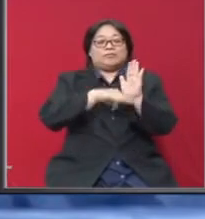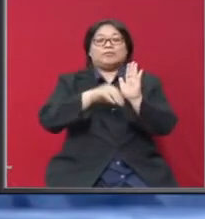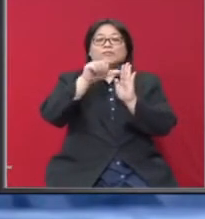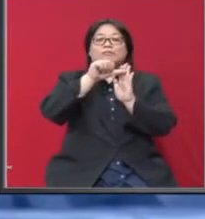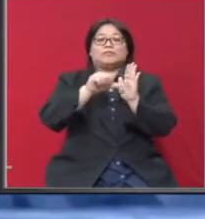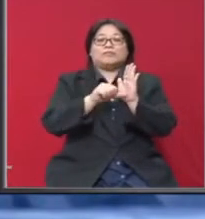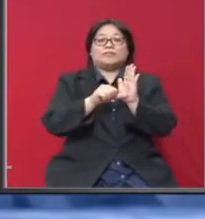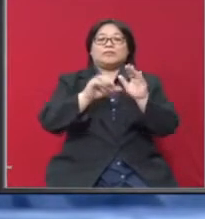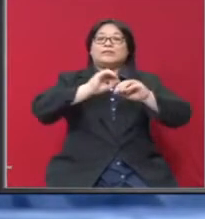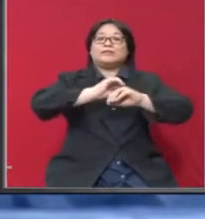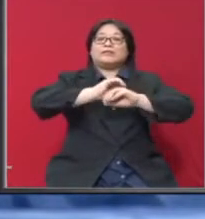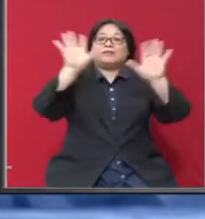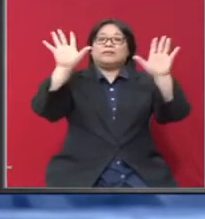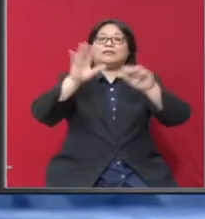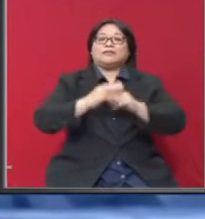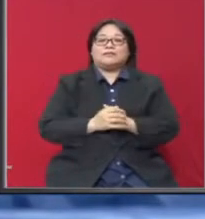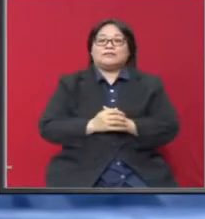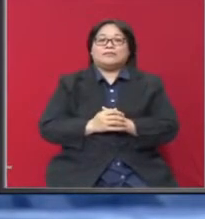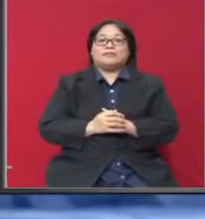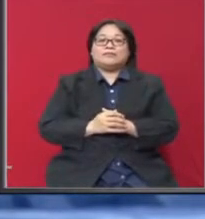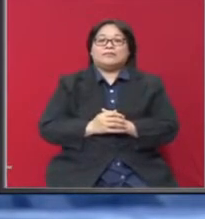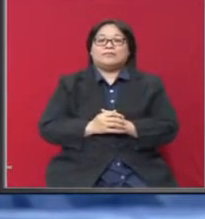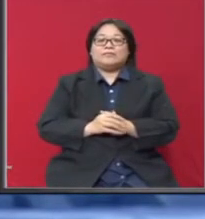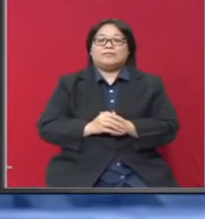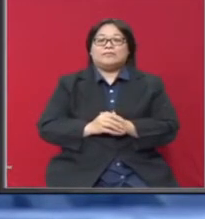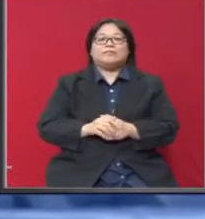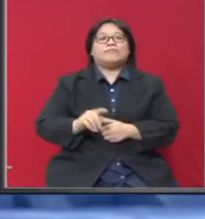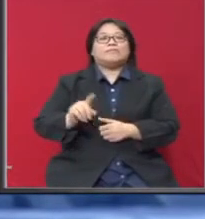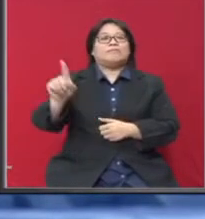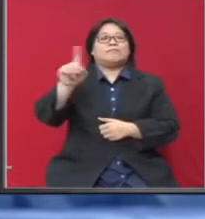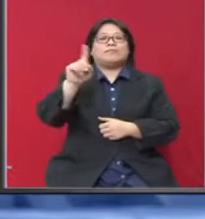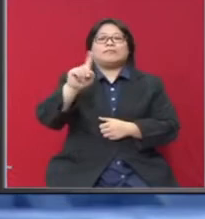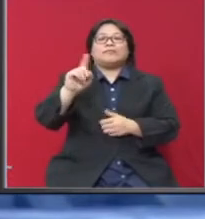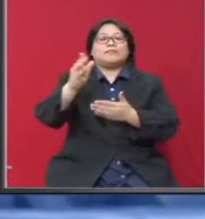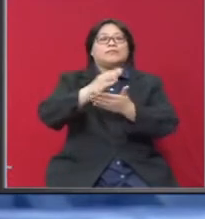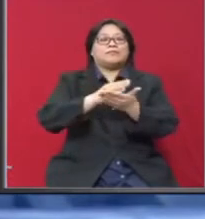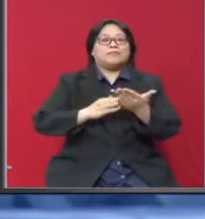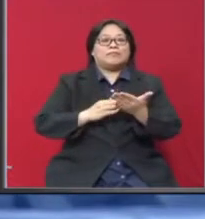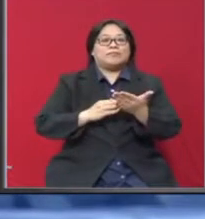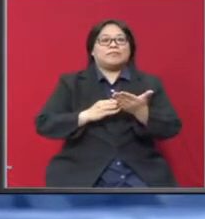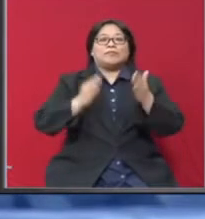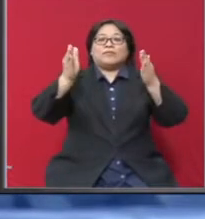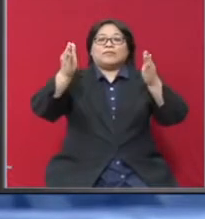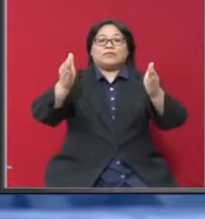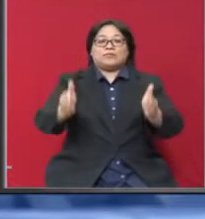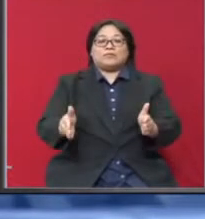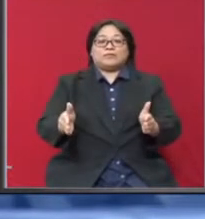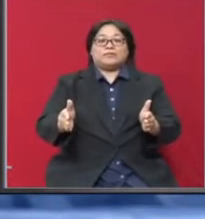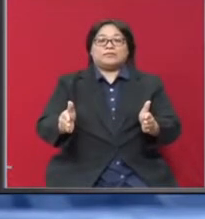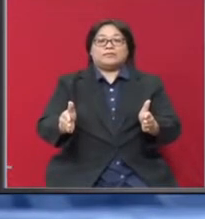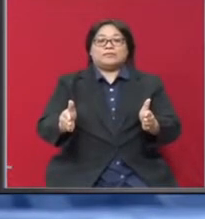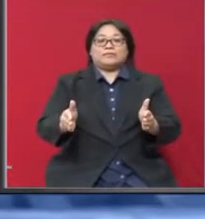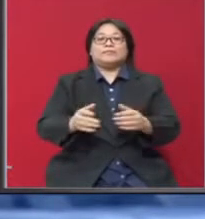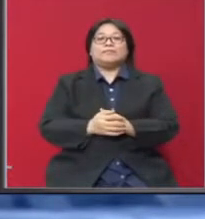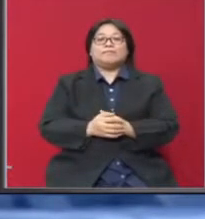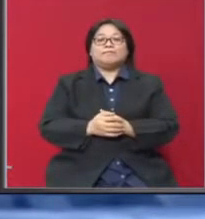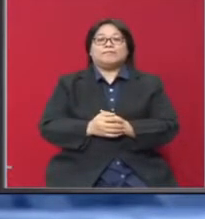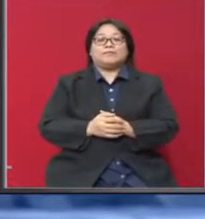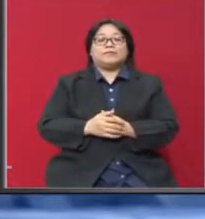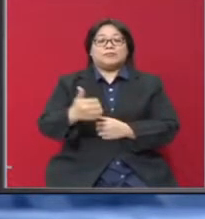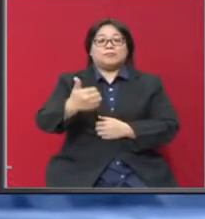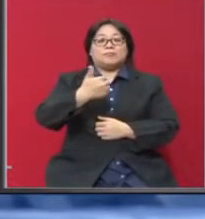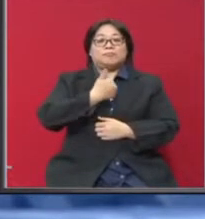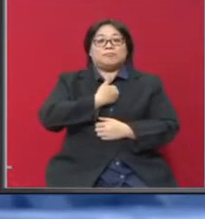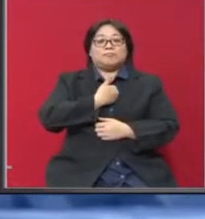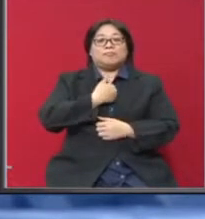akta ini ianya jelas bahwa menemano ph atau mana-mana orang yang dengan